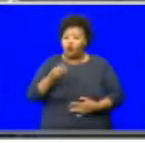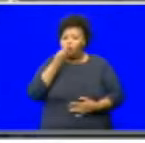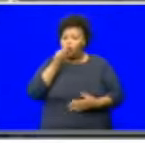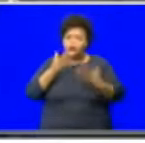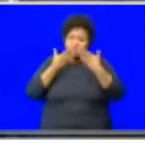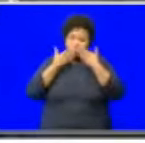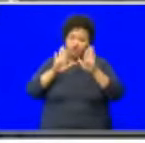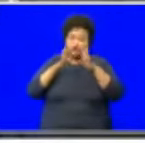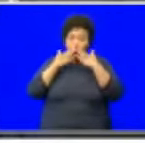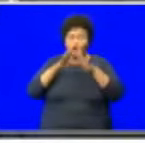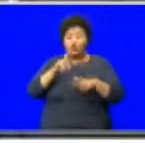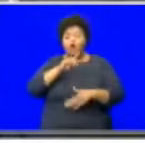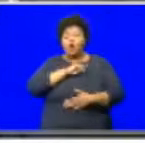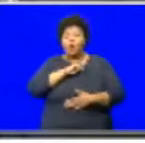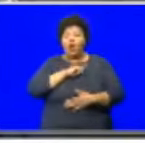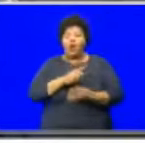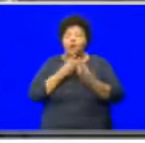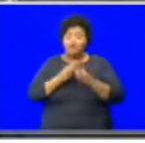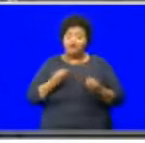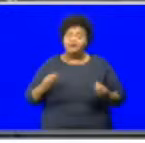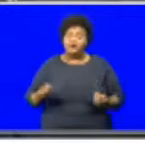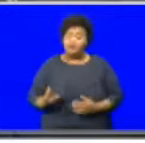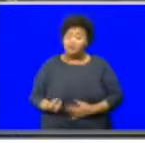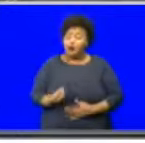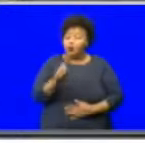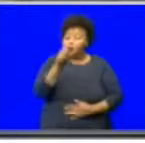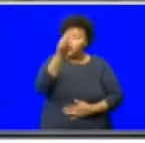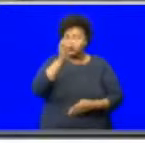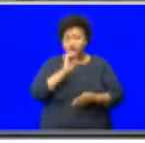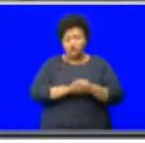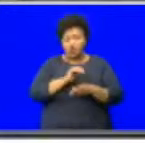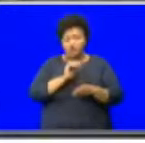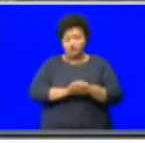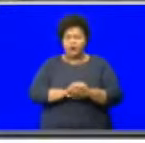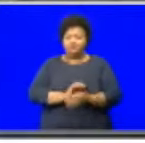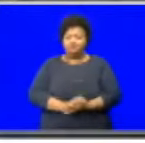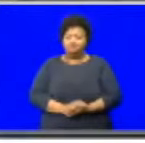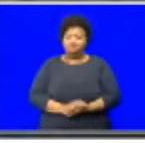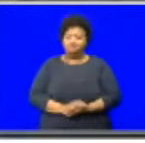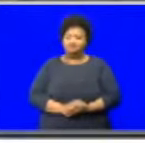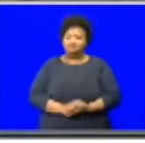labantwana bayofika nabo egcineni. Siyabona ukuthi uNkulunkulu